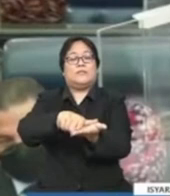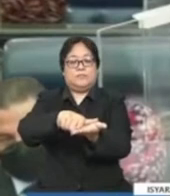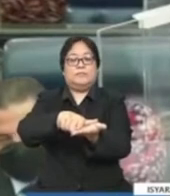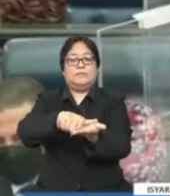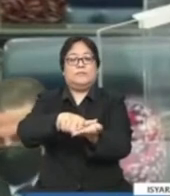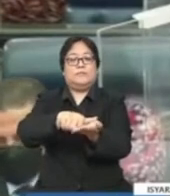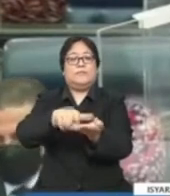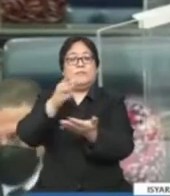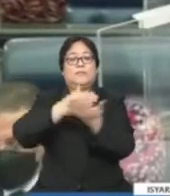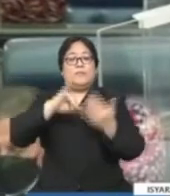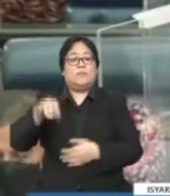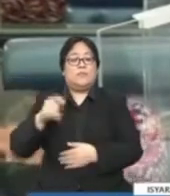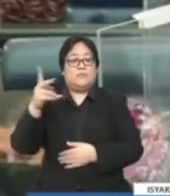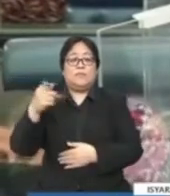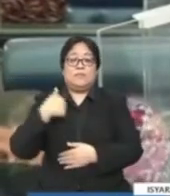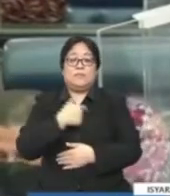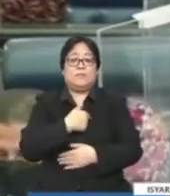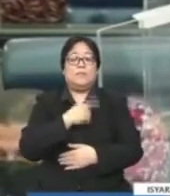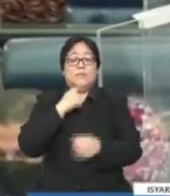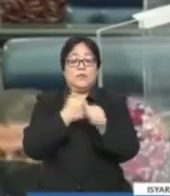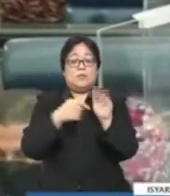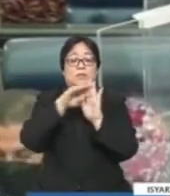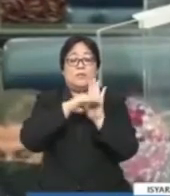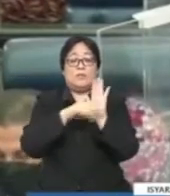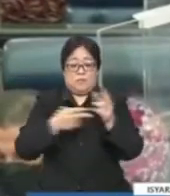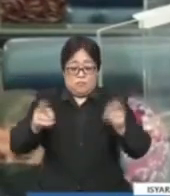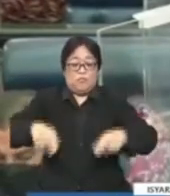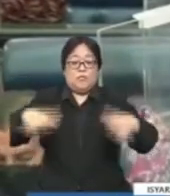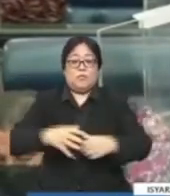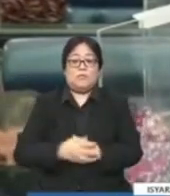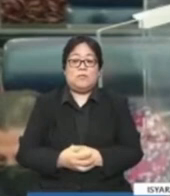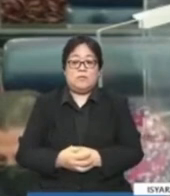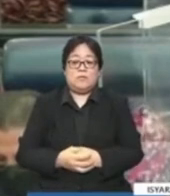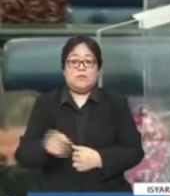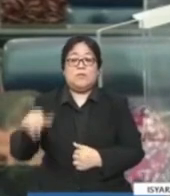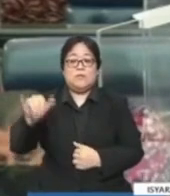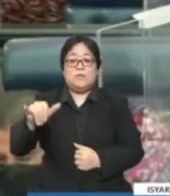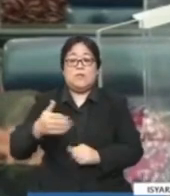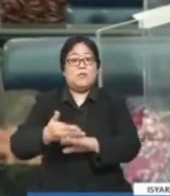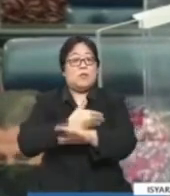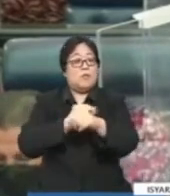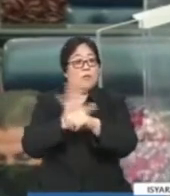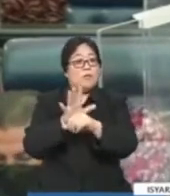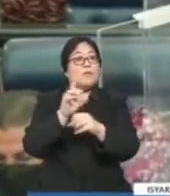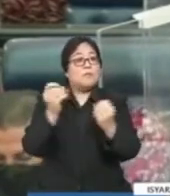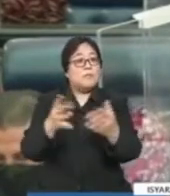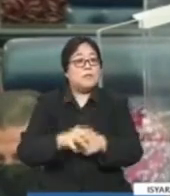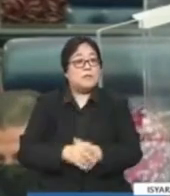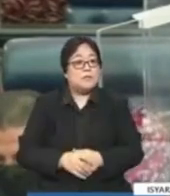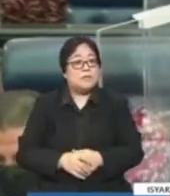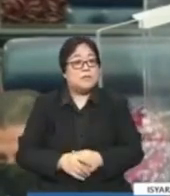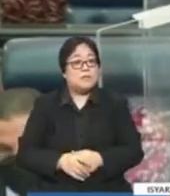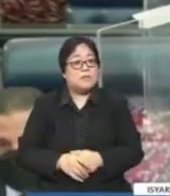laporan kepada pihak JTK. Ini kita ini berdasarkan memorandum. Memorandum sebelum COVID, berapa kos